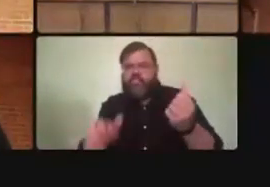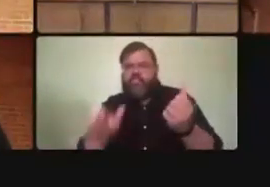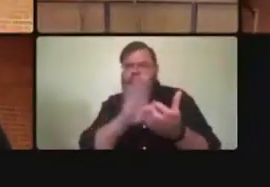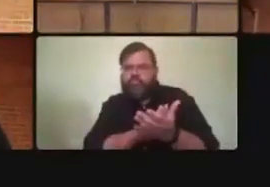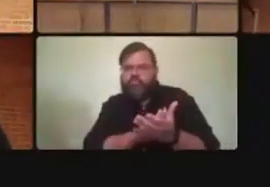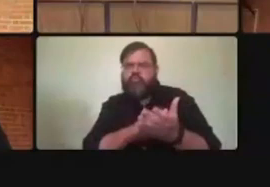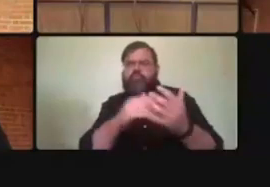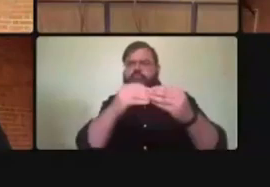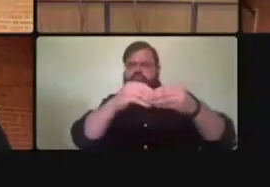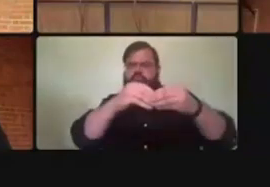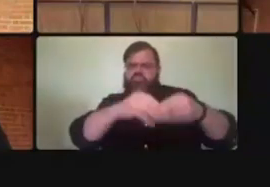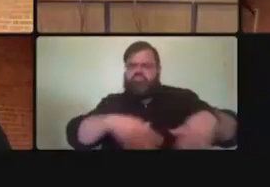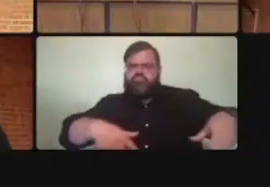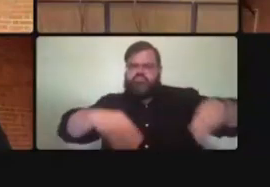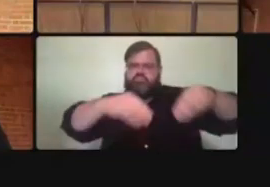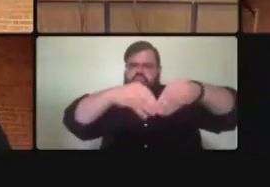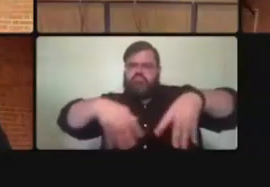Asante.